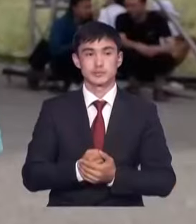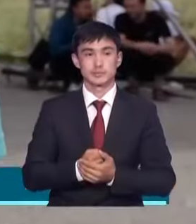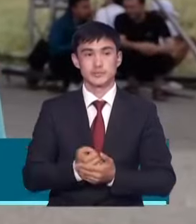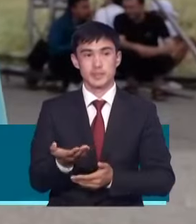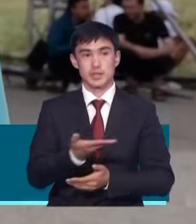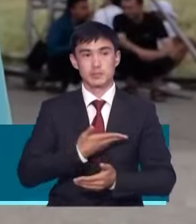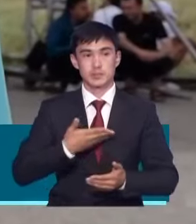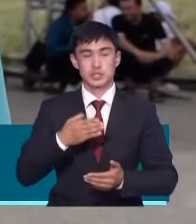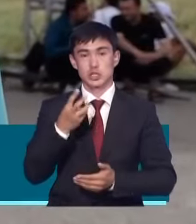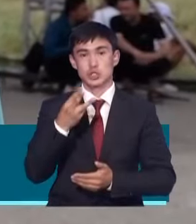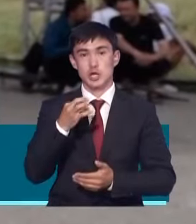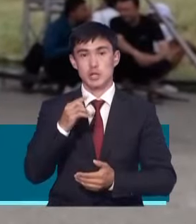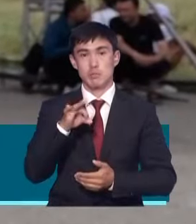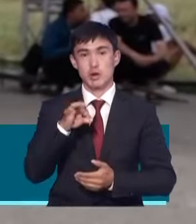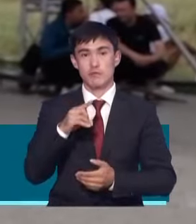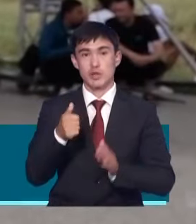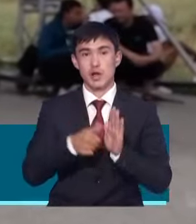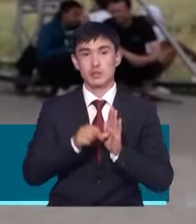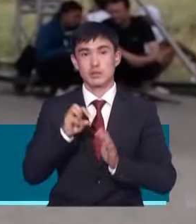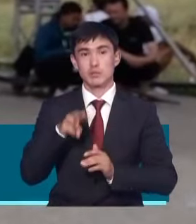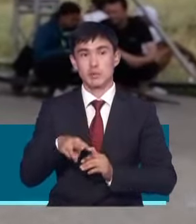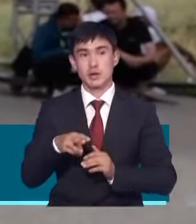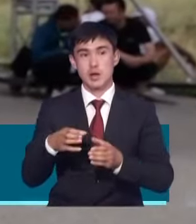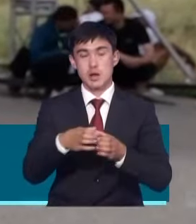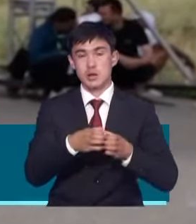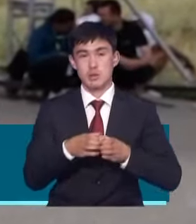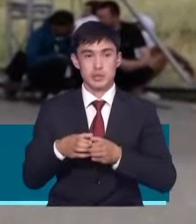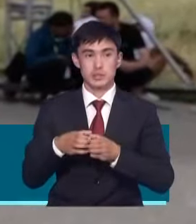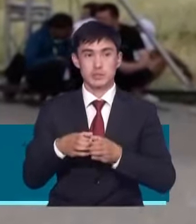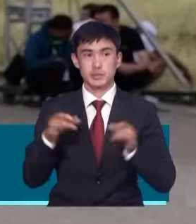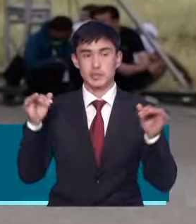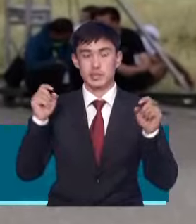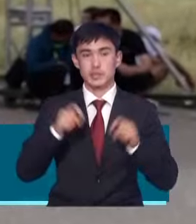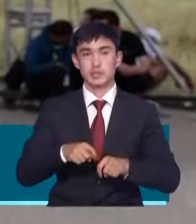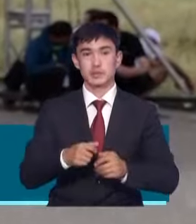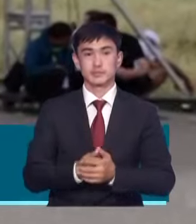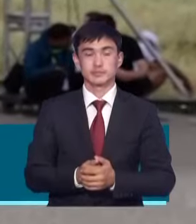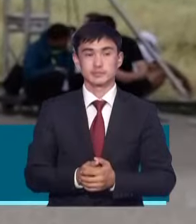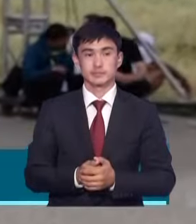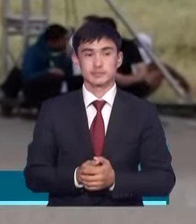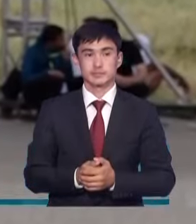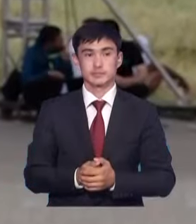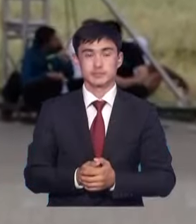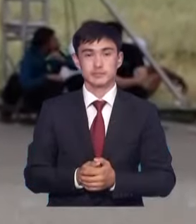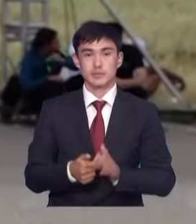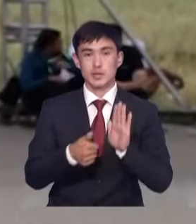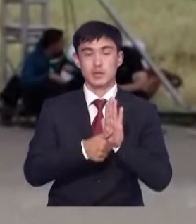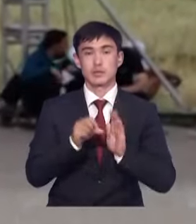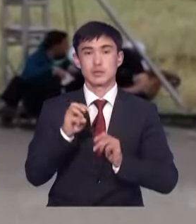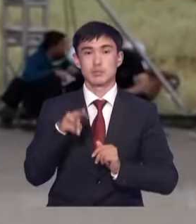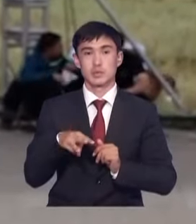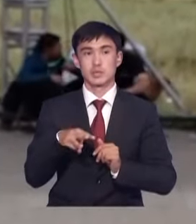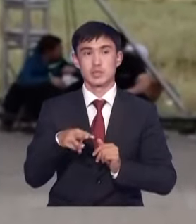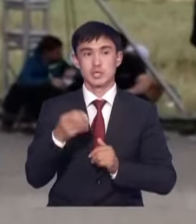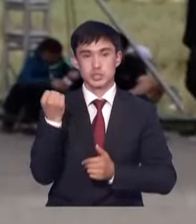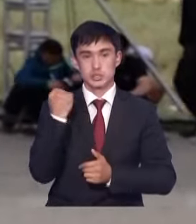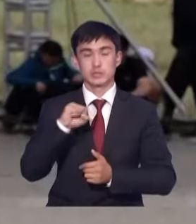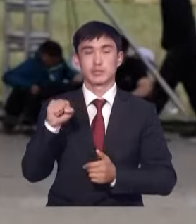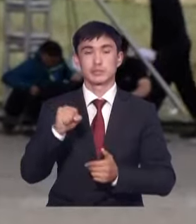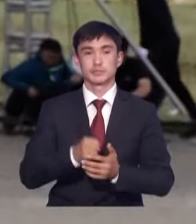осы Шаған марафонына 6 шақырымға командамен келген болатынбыз. 6 шақырымды жеңіп